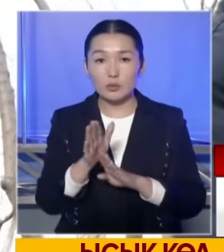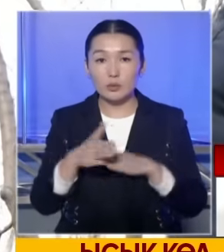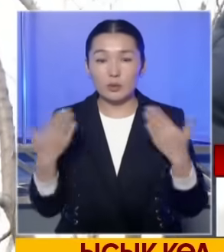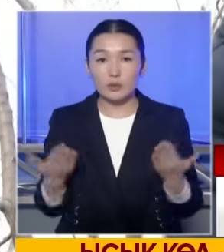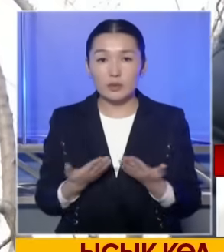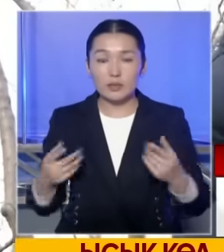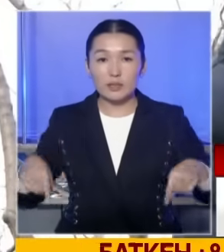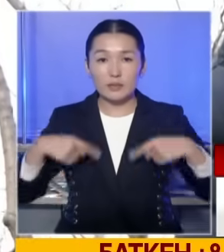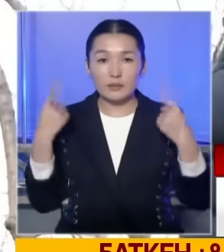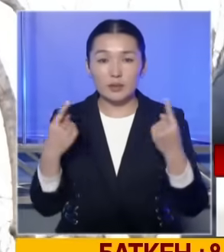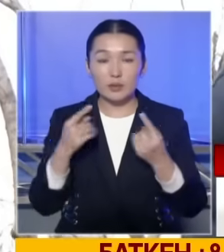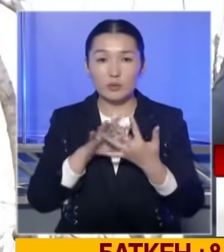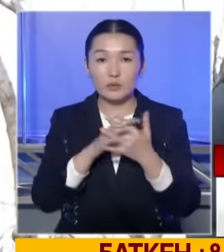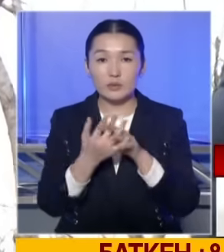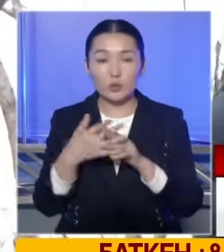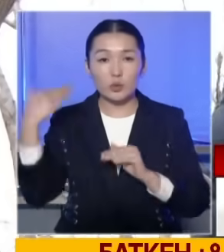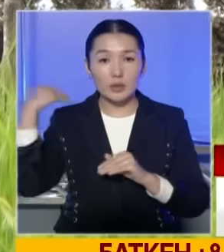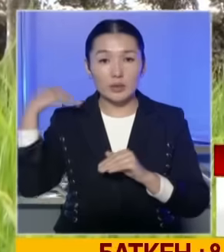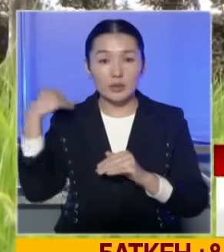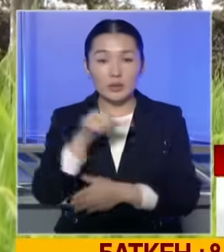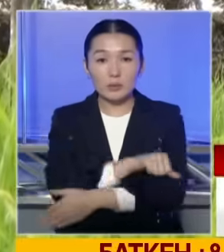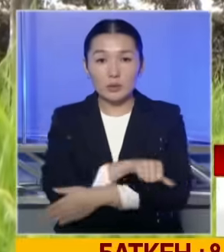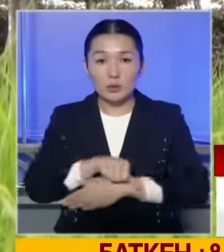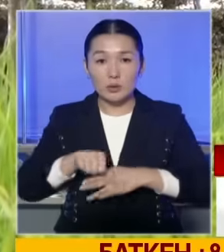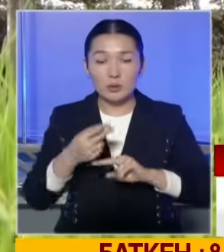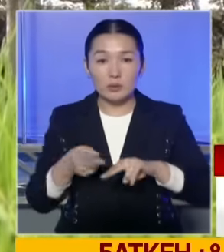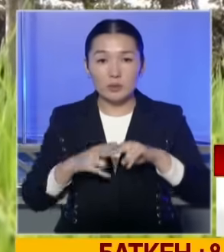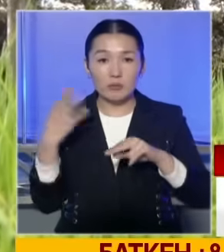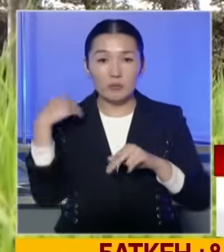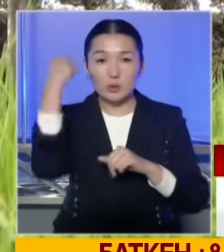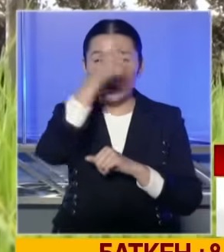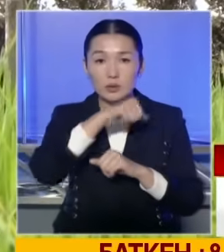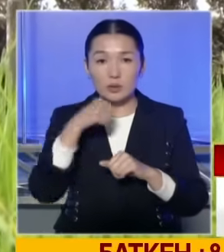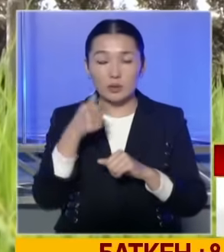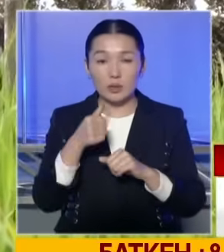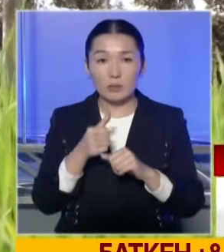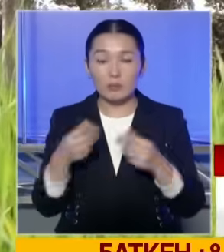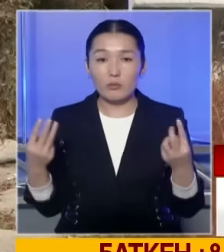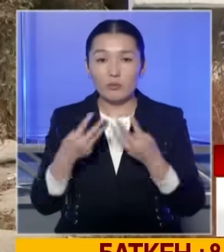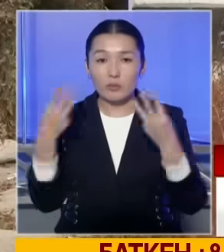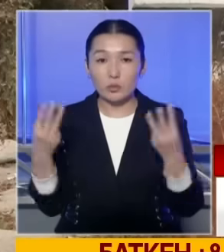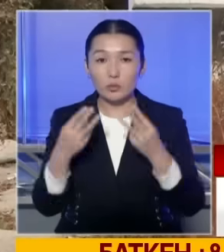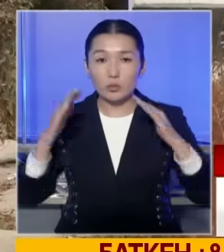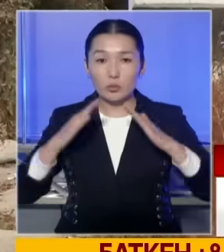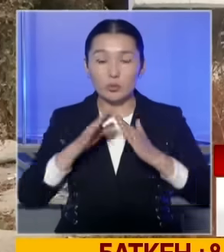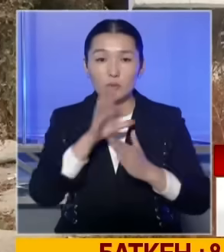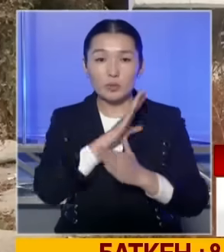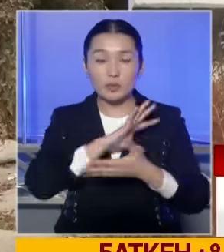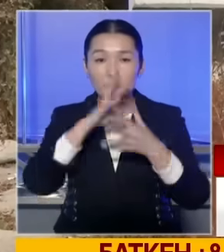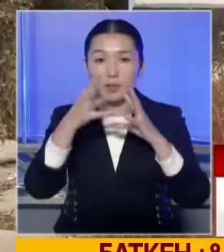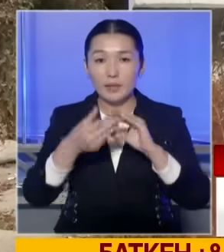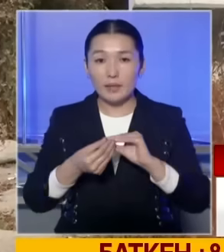кайтып келишкен. Бул айыл кошуна Тажикстан менен чектеш тургандыктан былтыркы үрөй учурган куралдуу коголаңда. Мындагы турак жайлардын дээрлик